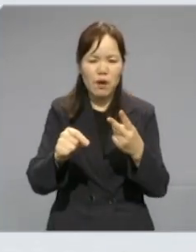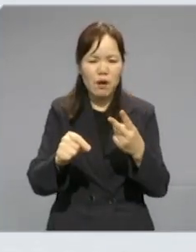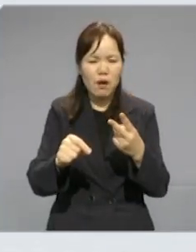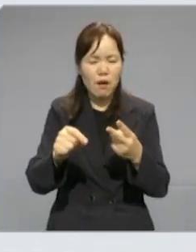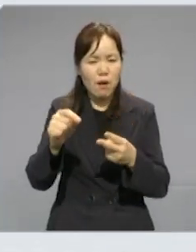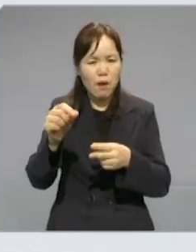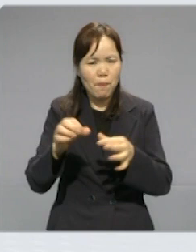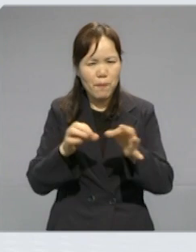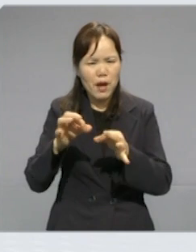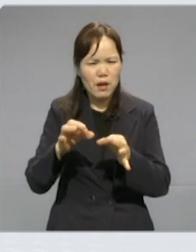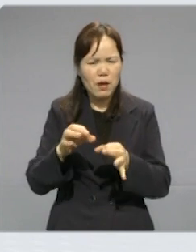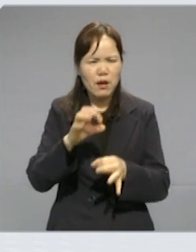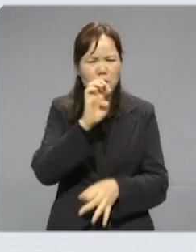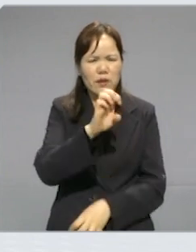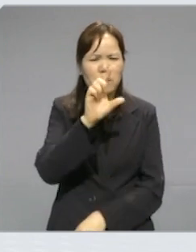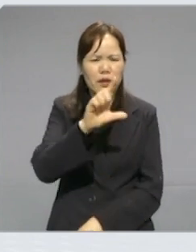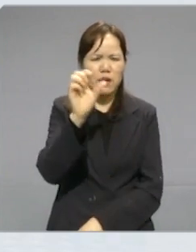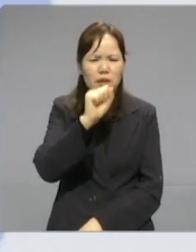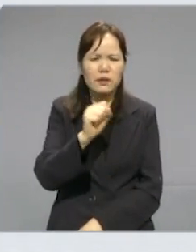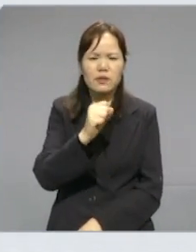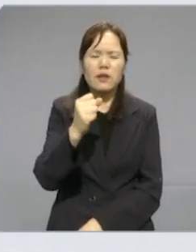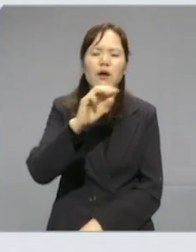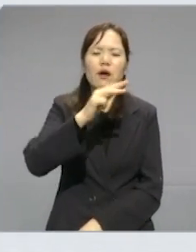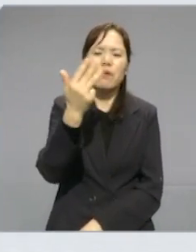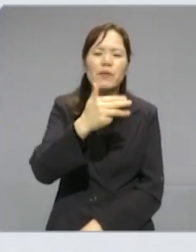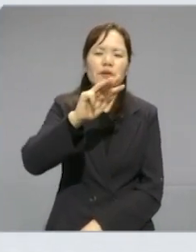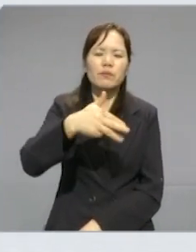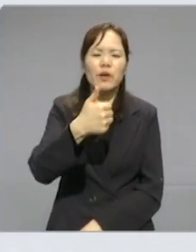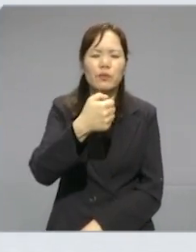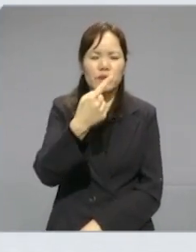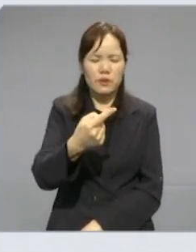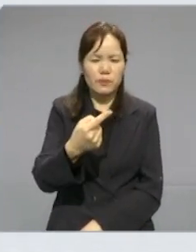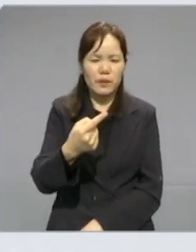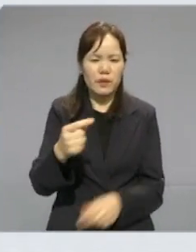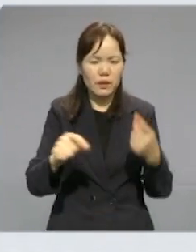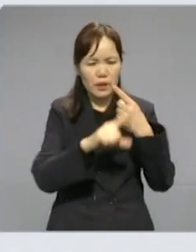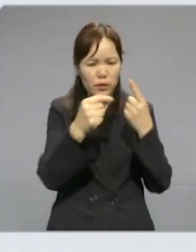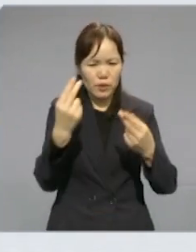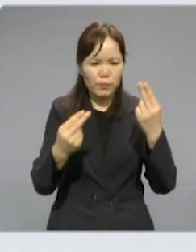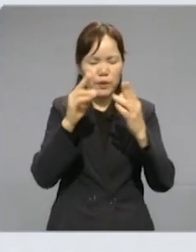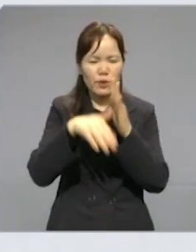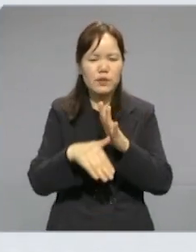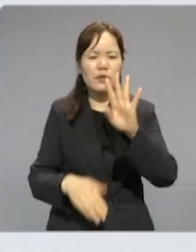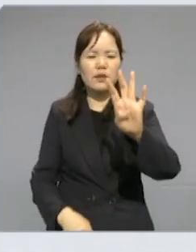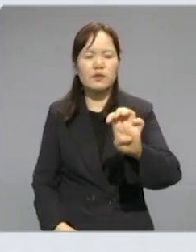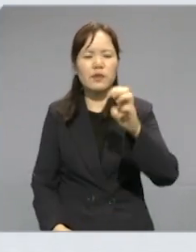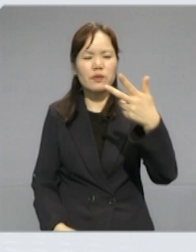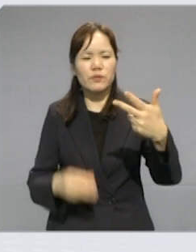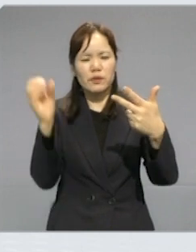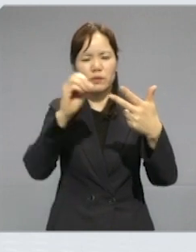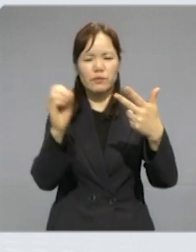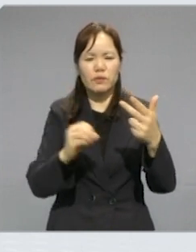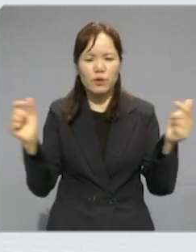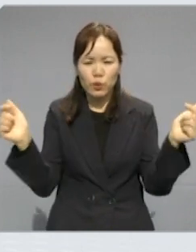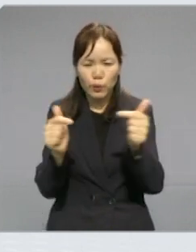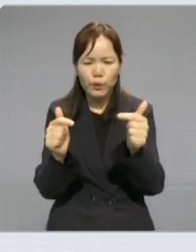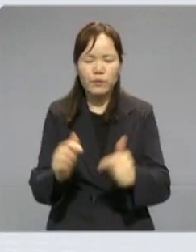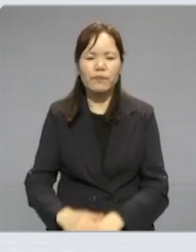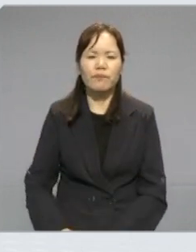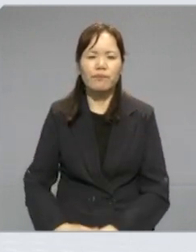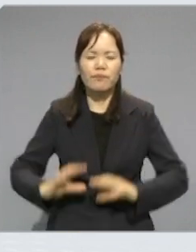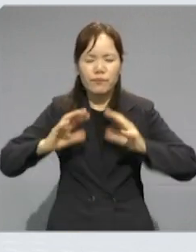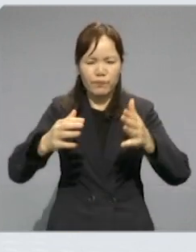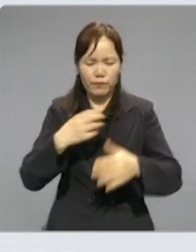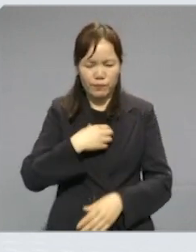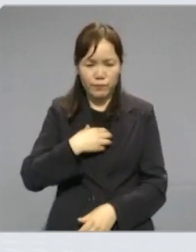ELS 금액은 8,851억 원. 1월과 비교하면 47% 감소했는데 글로벌